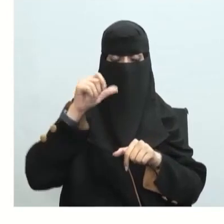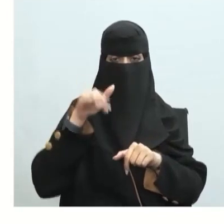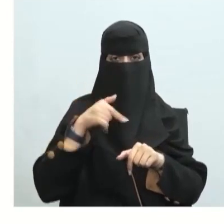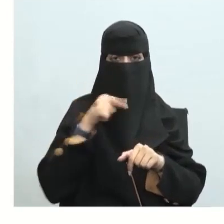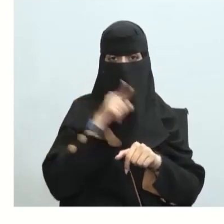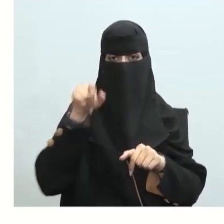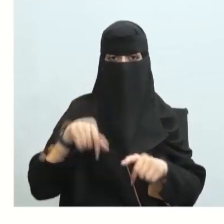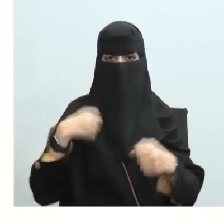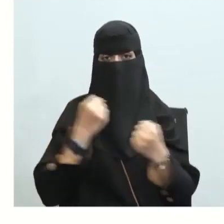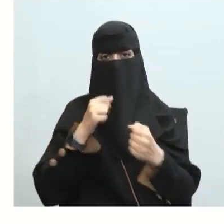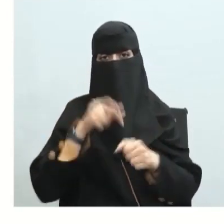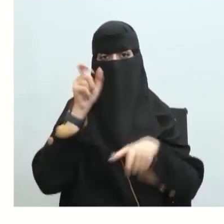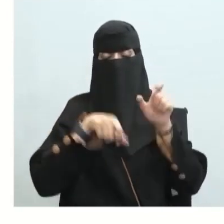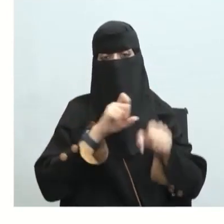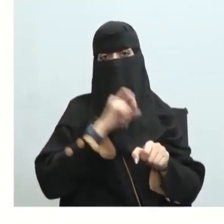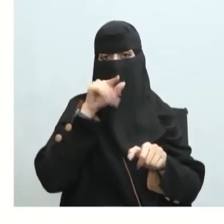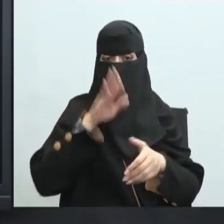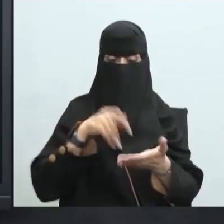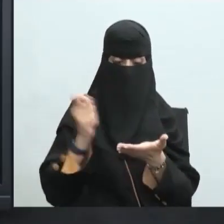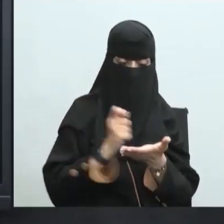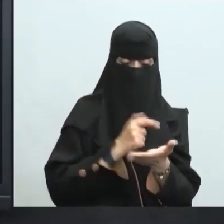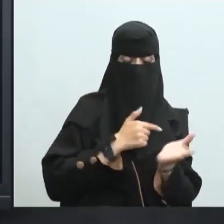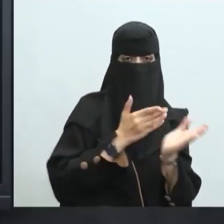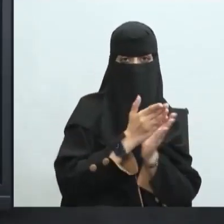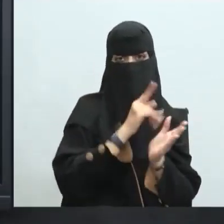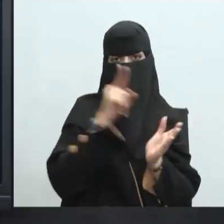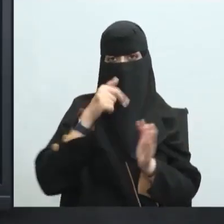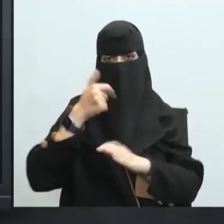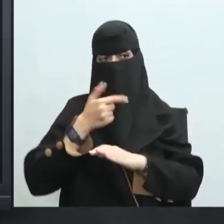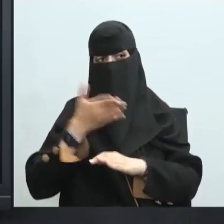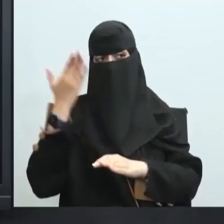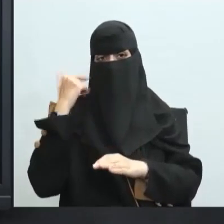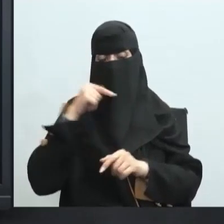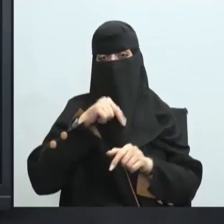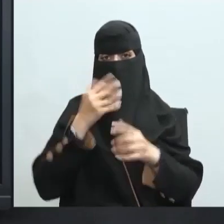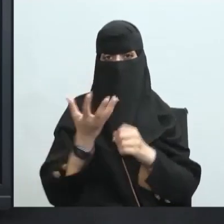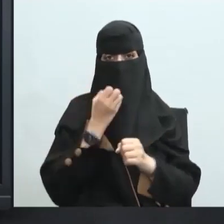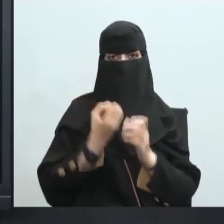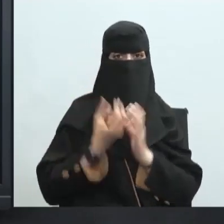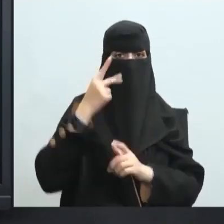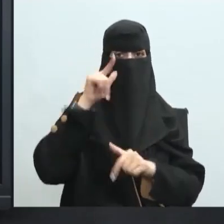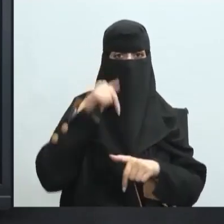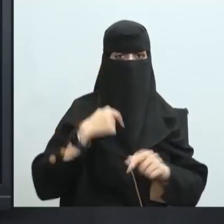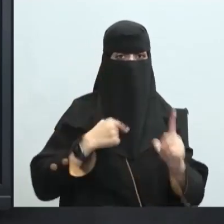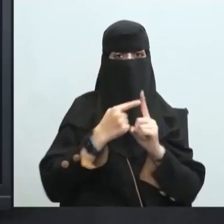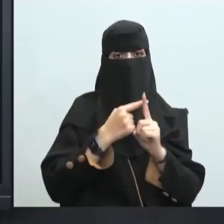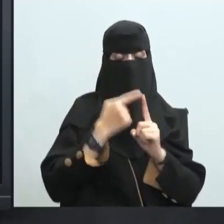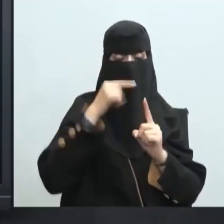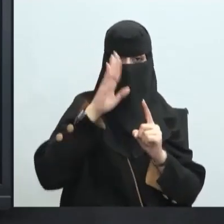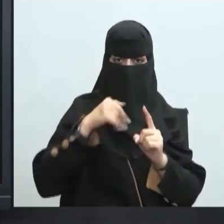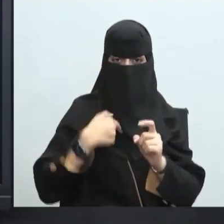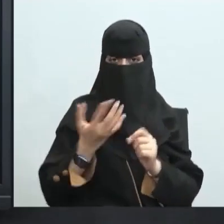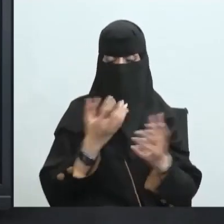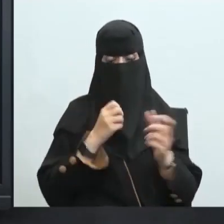الانشطه الطلابيه بامكانك ان تكتب ايضا بالطريقه السابقه في الحاجه واثاره الانتباه والدافع وحاجه